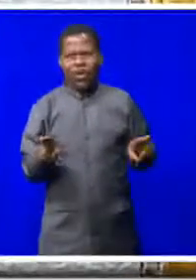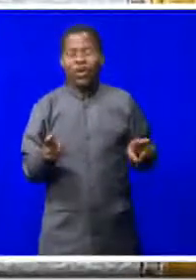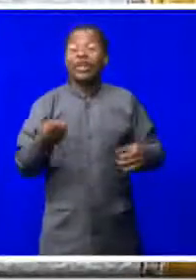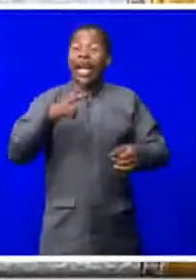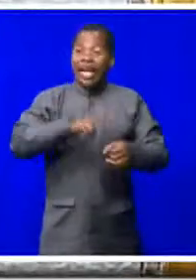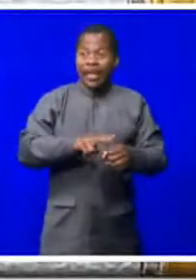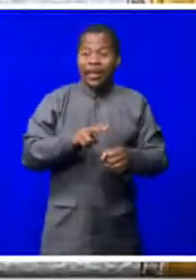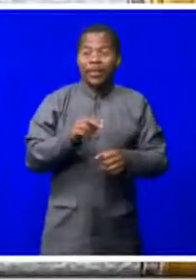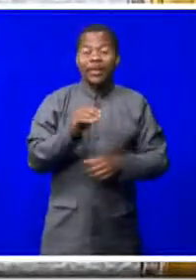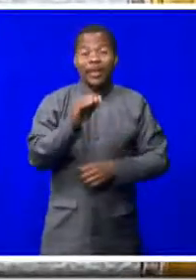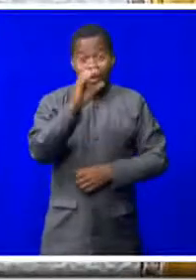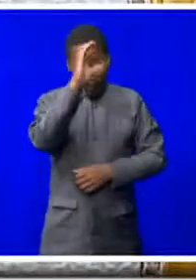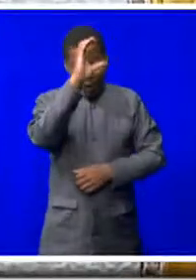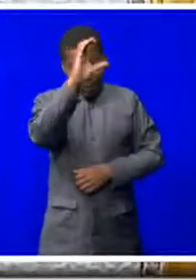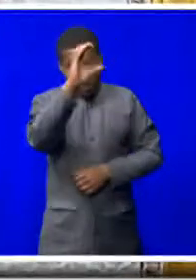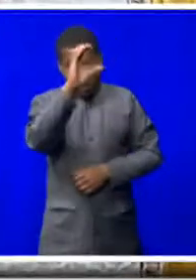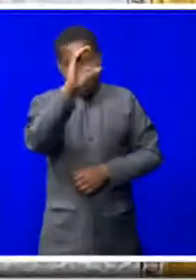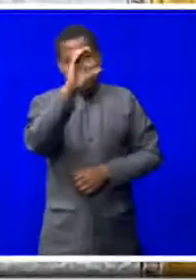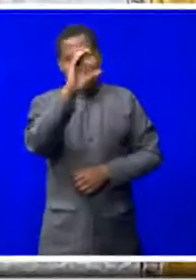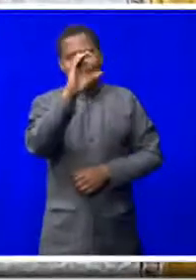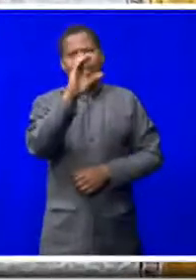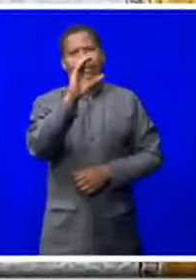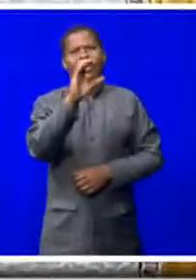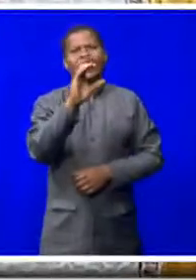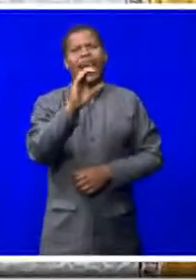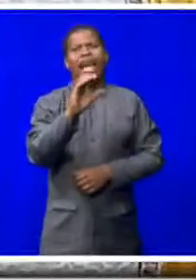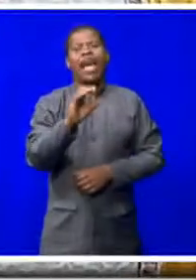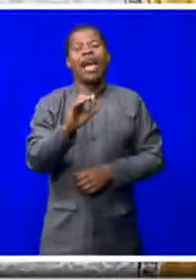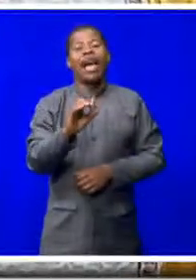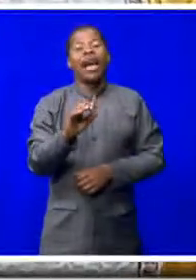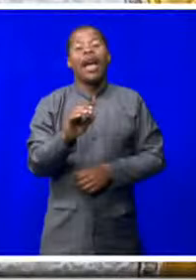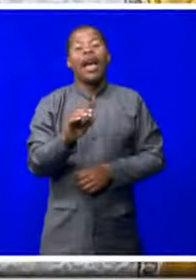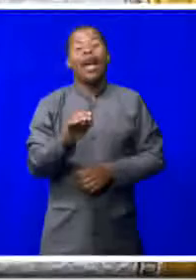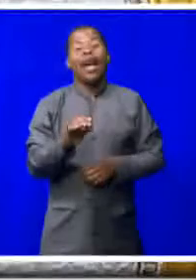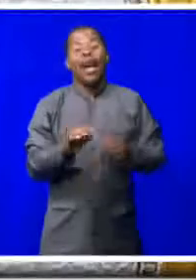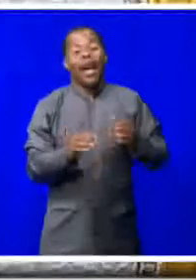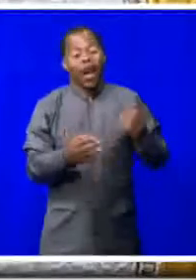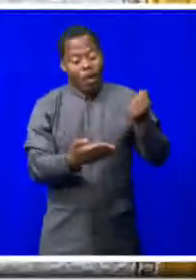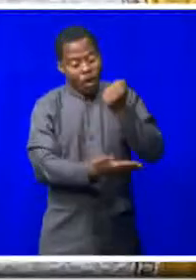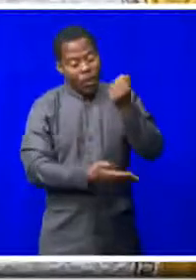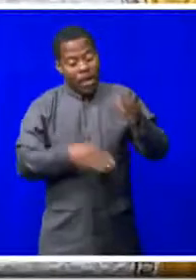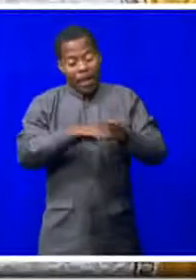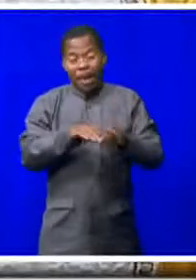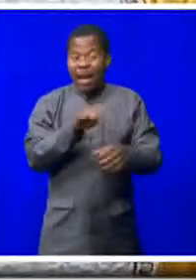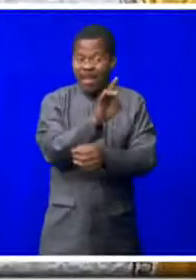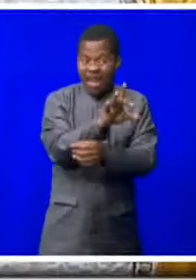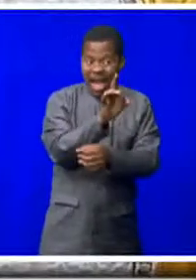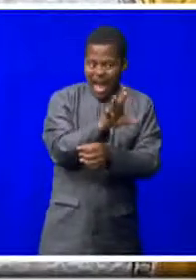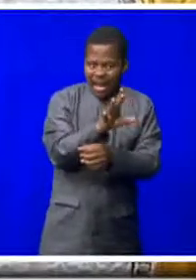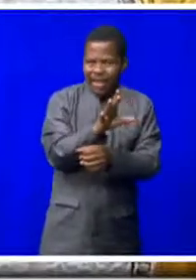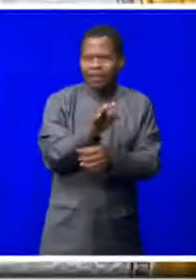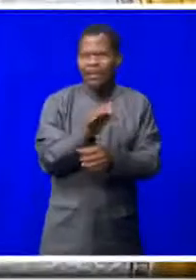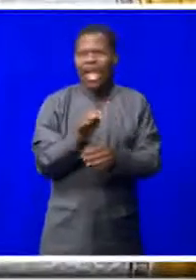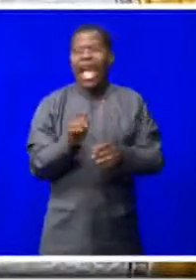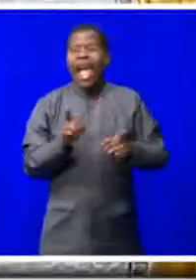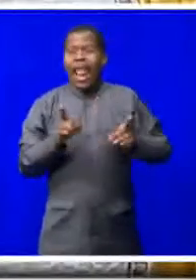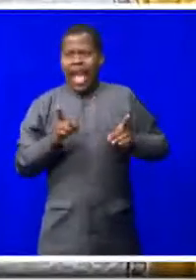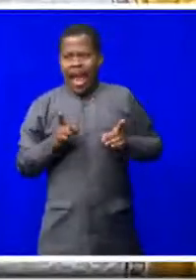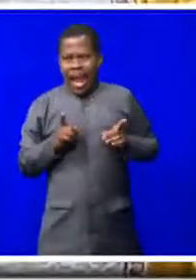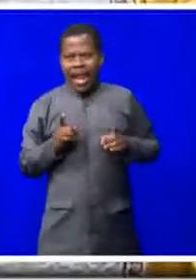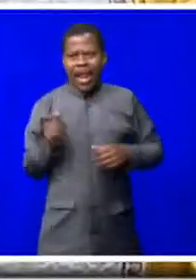obabe tikhulu abayele bamfu labangaphasi kwabo kuthi bangalokothi bathinze noma bashaye